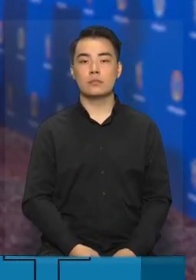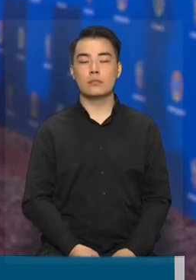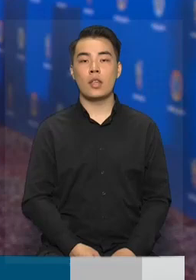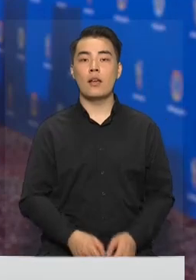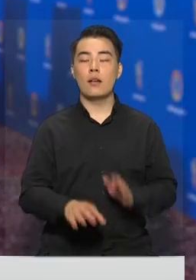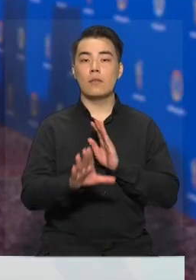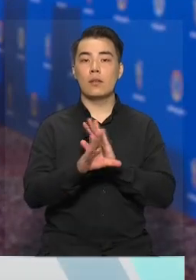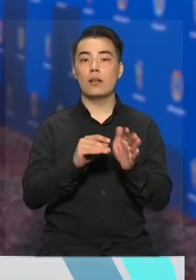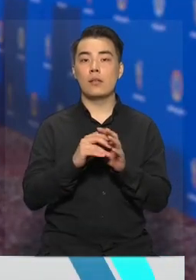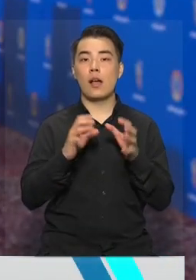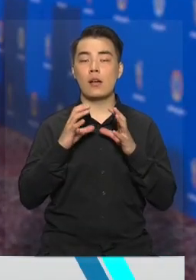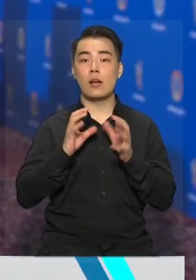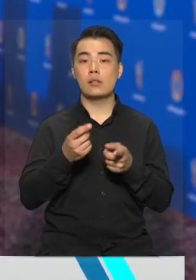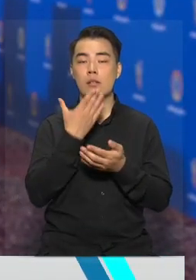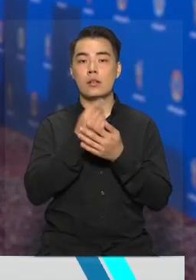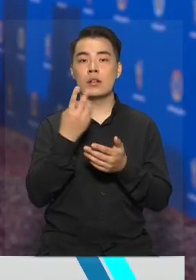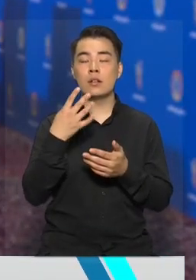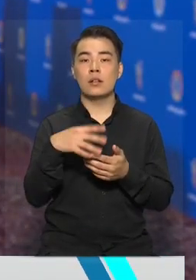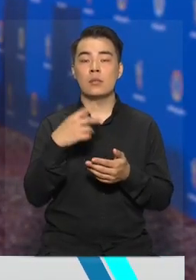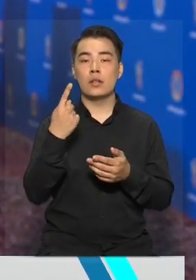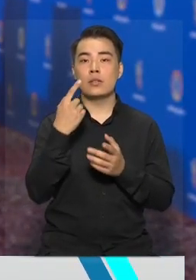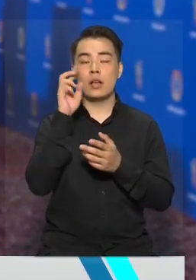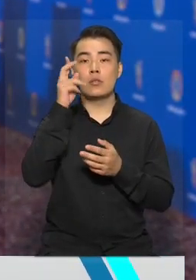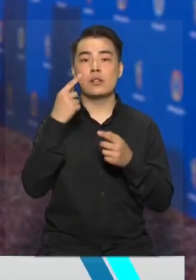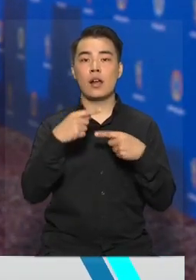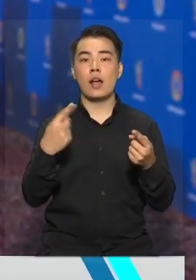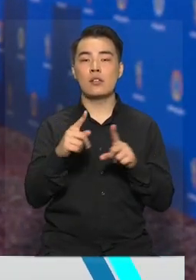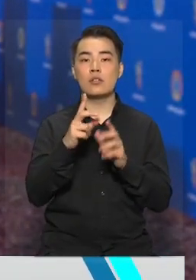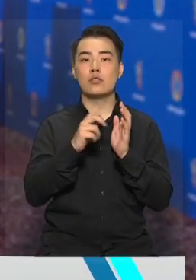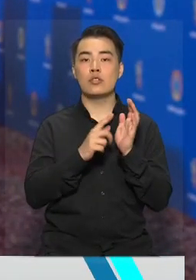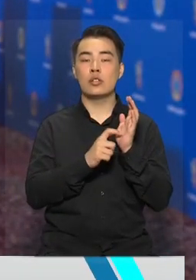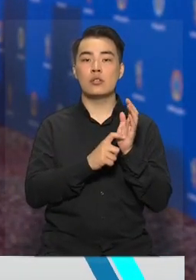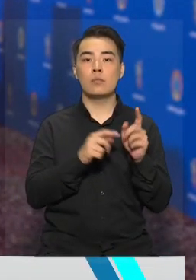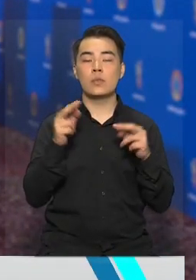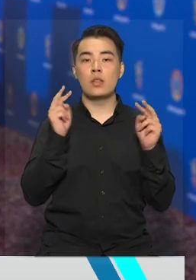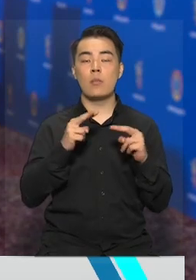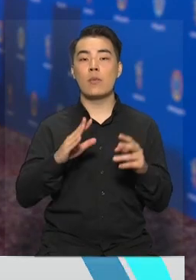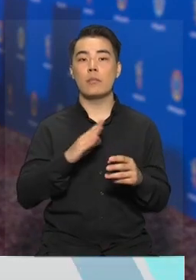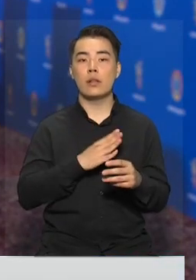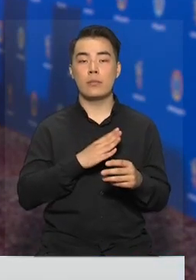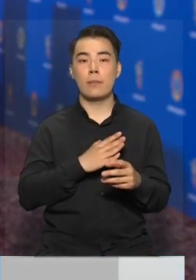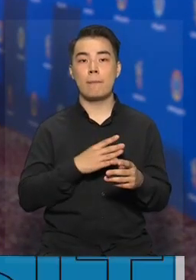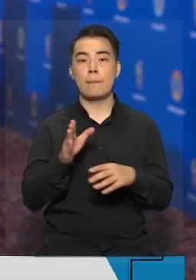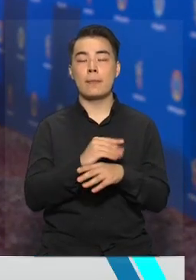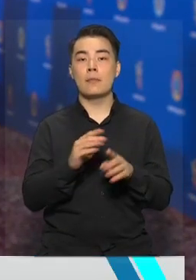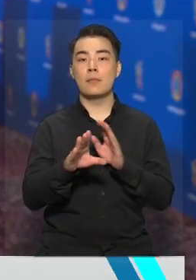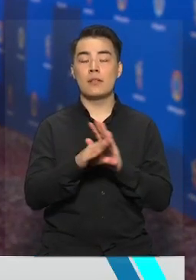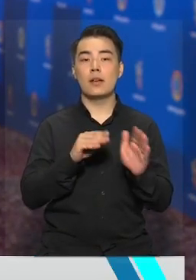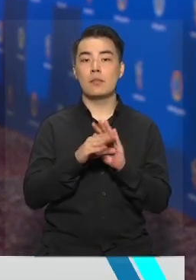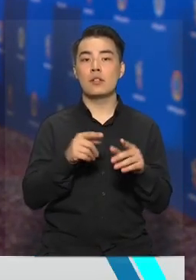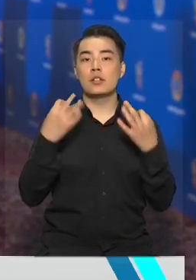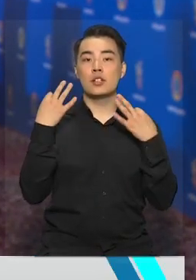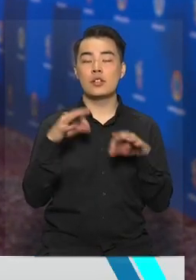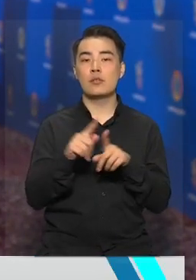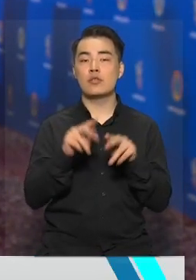Сайлау барысын әлемнің 41 елінен және 12 халықаралық ұйымнан келген 700-ден астам байқаушы қадағалады. Олар саяси науқан ашық әрі